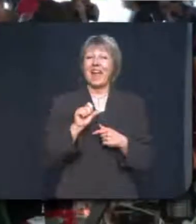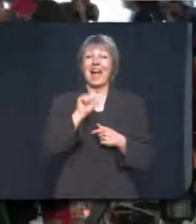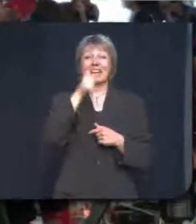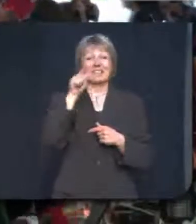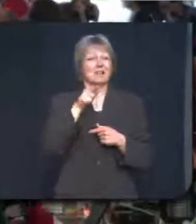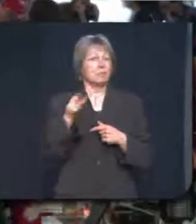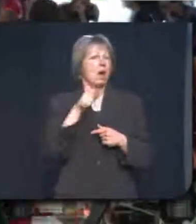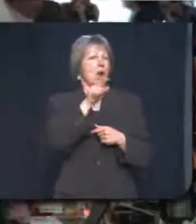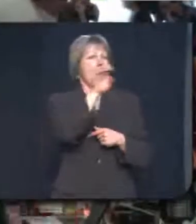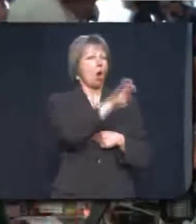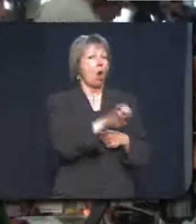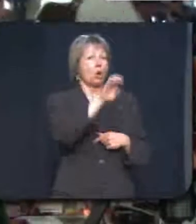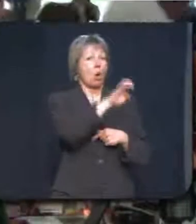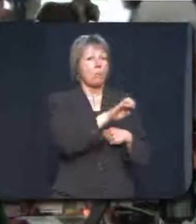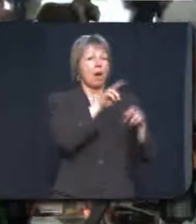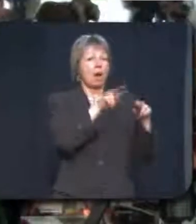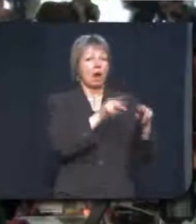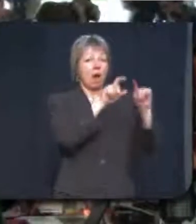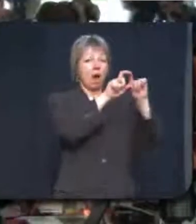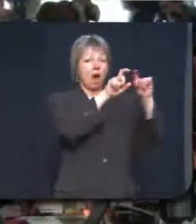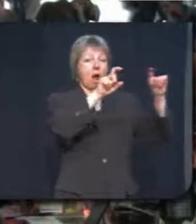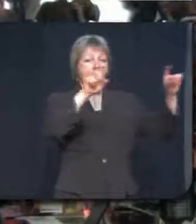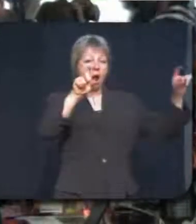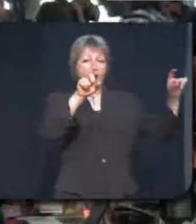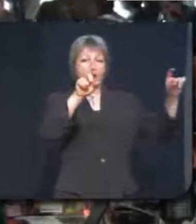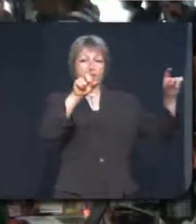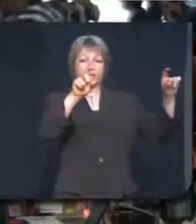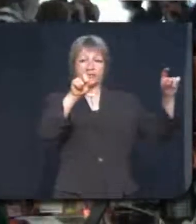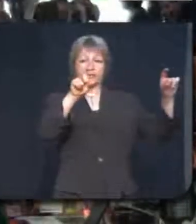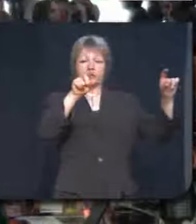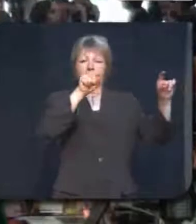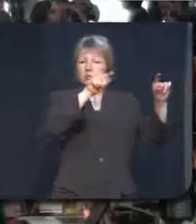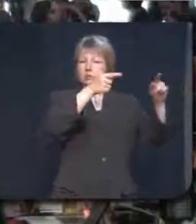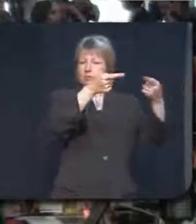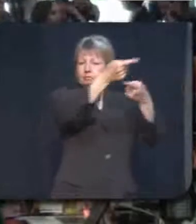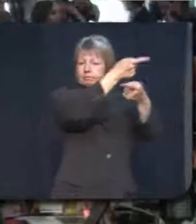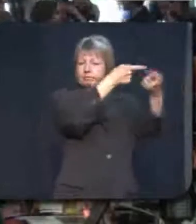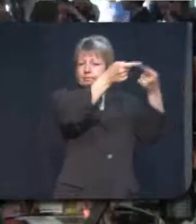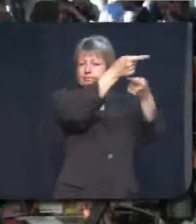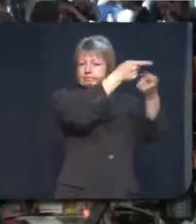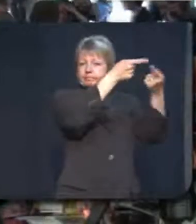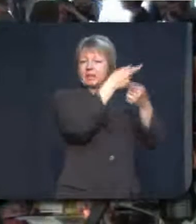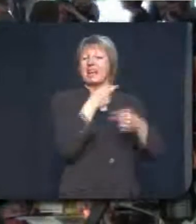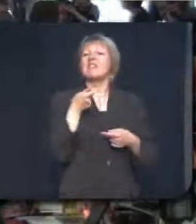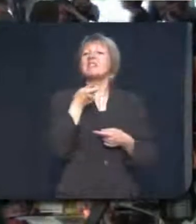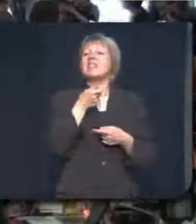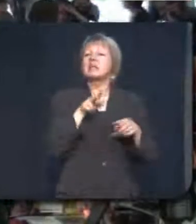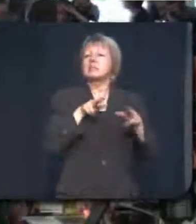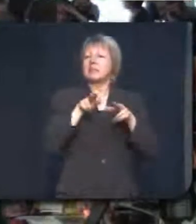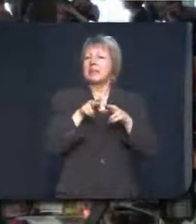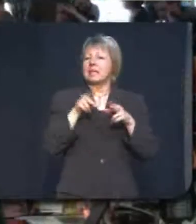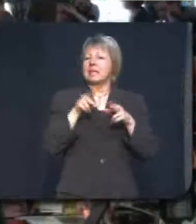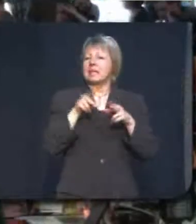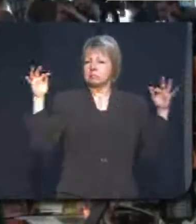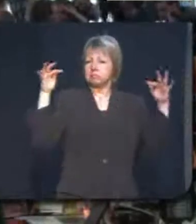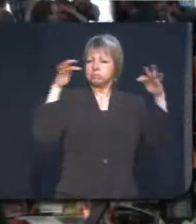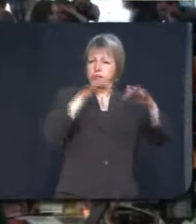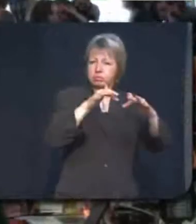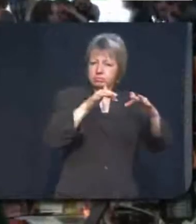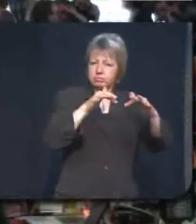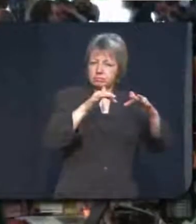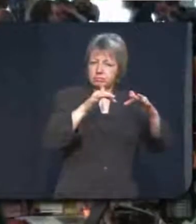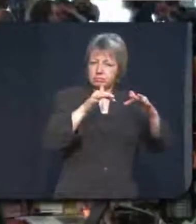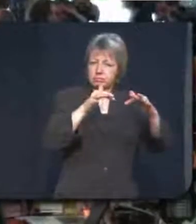Regierungschefs hinter dem Rücken der Öffentlichkeit etwas verabredet haben ihre Finanzminister haben sich zusammengesetzt haben zusammen